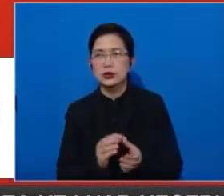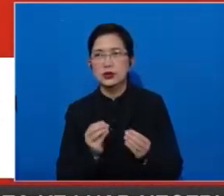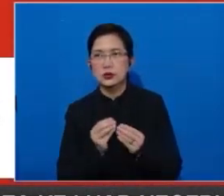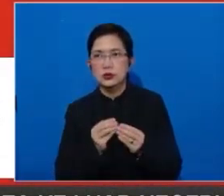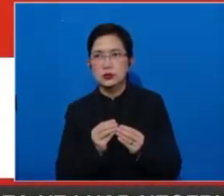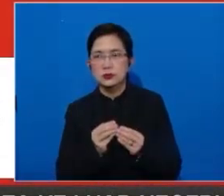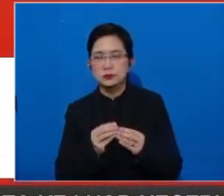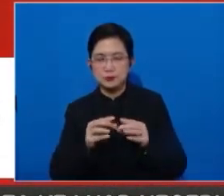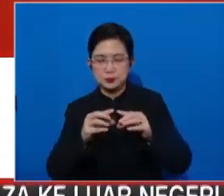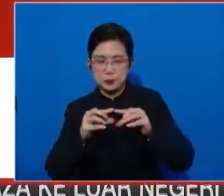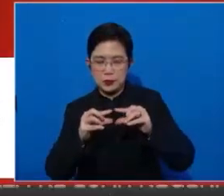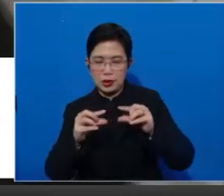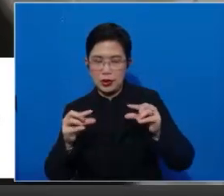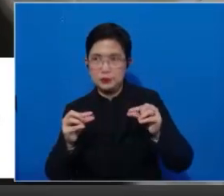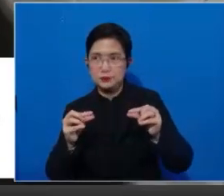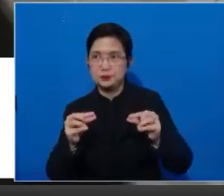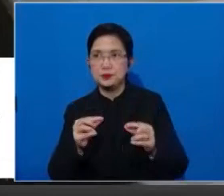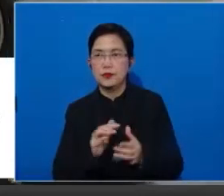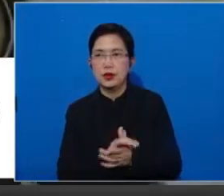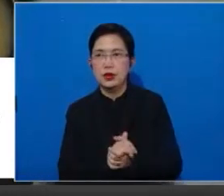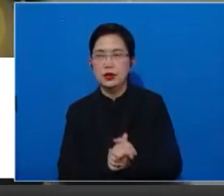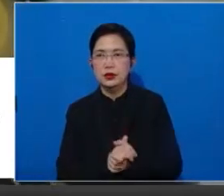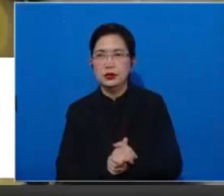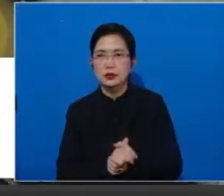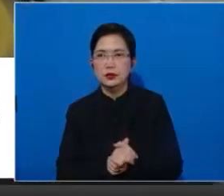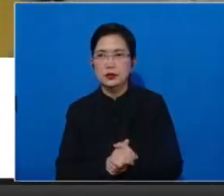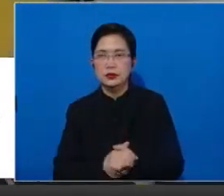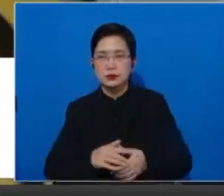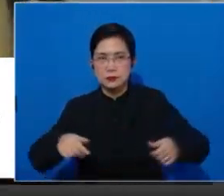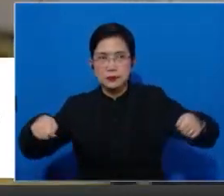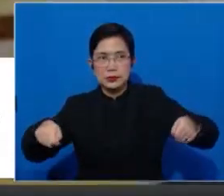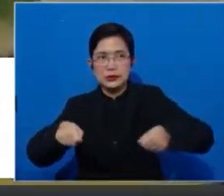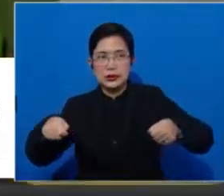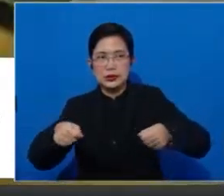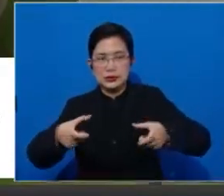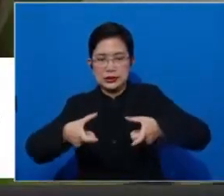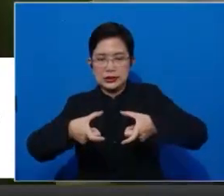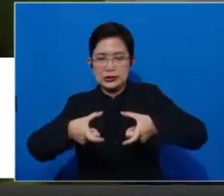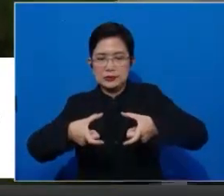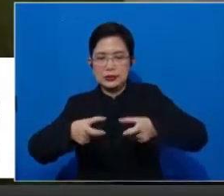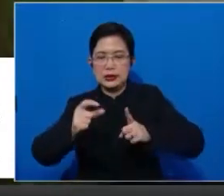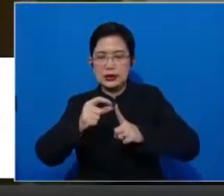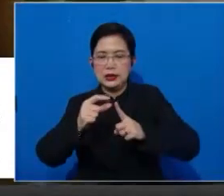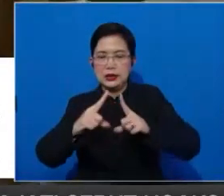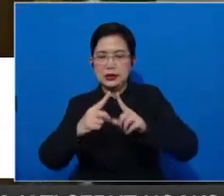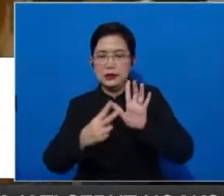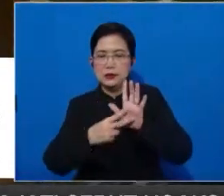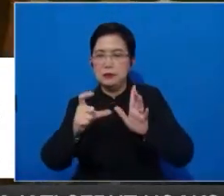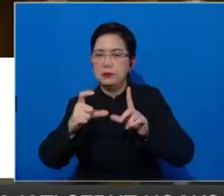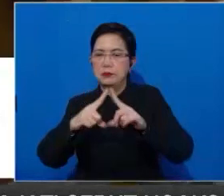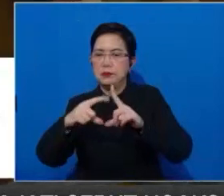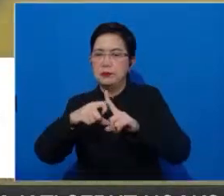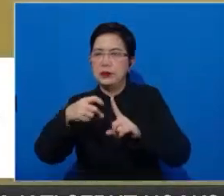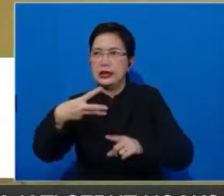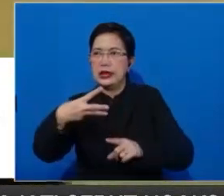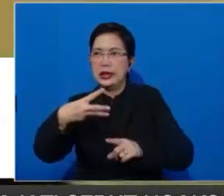atau terlalu lembek. Setelah itu, masak satu demi satu lembaran crepe. Rata-rata satu loyang meal crepes membutuhkan 20